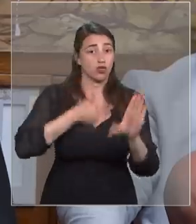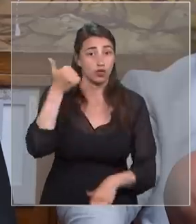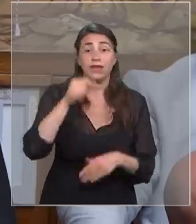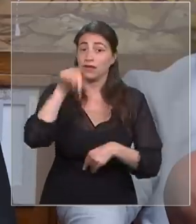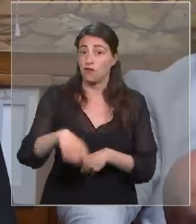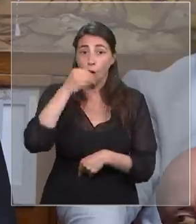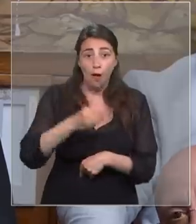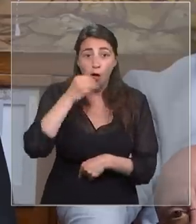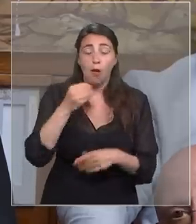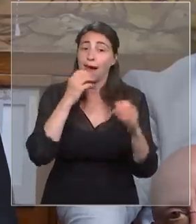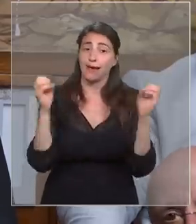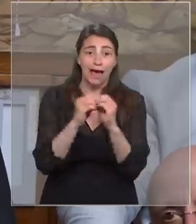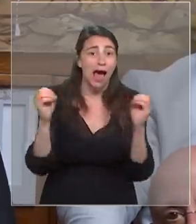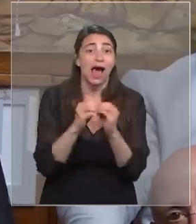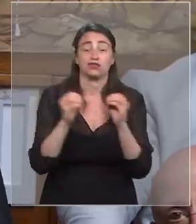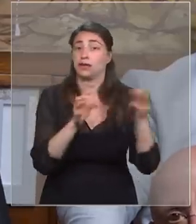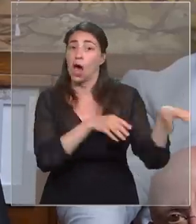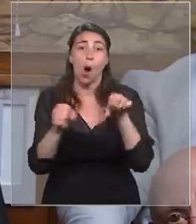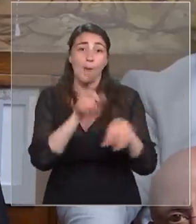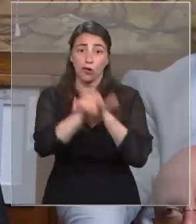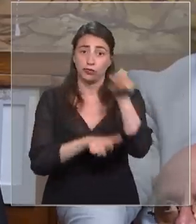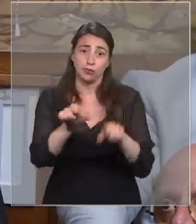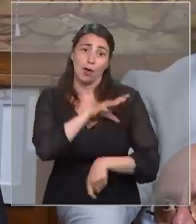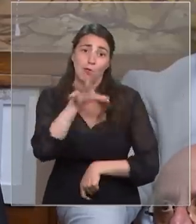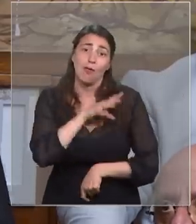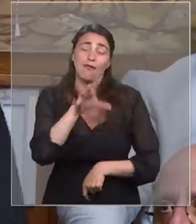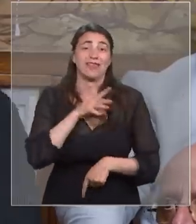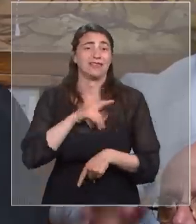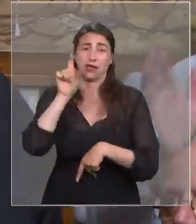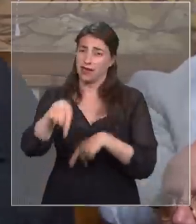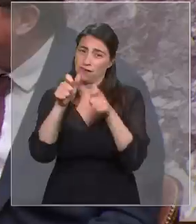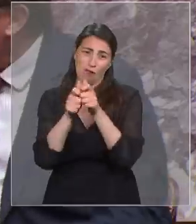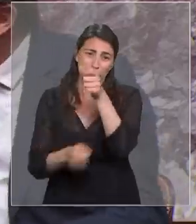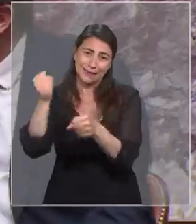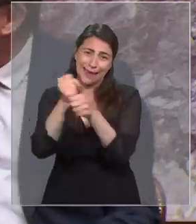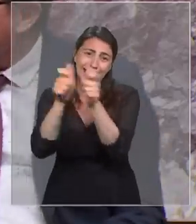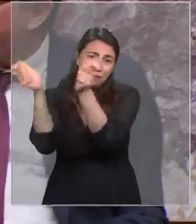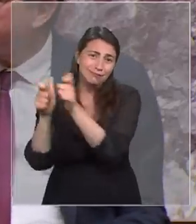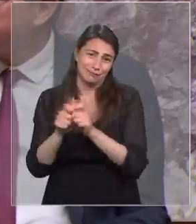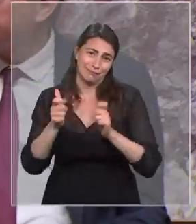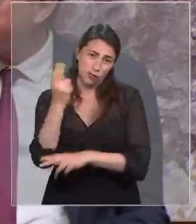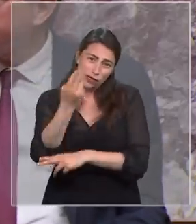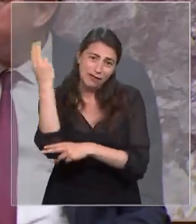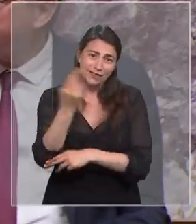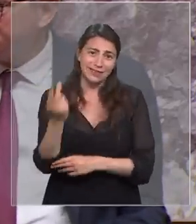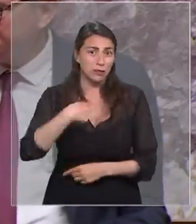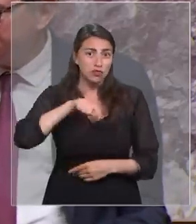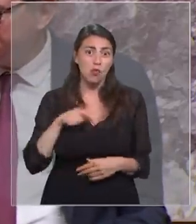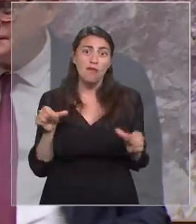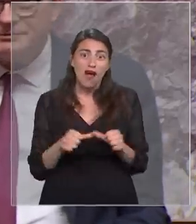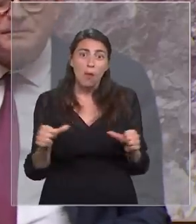étudiants, recruter des enseignants et bâtir Merci des beaucoup. Universités. Qu'attendons-nous ? Merci beaucoup. La parole est à